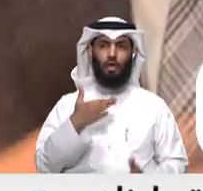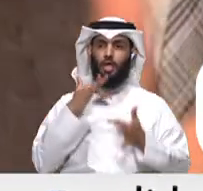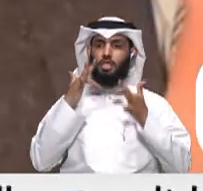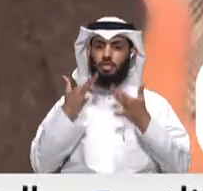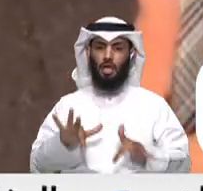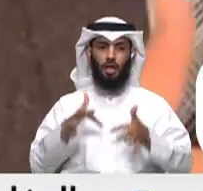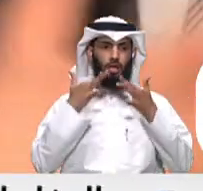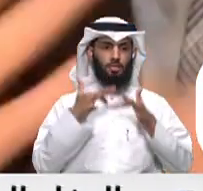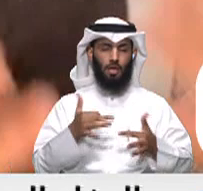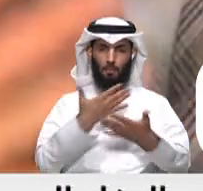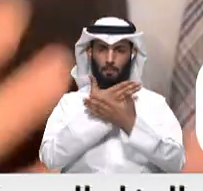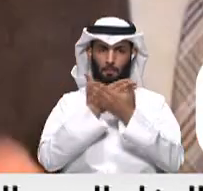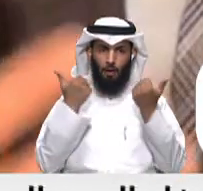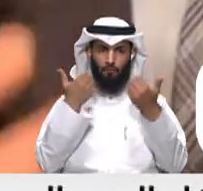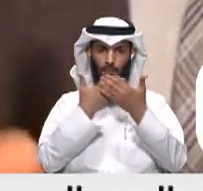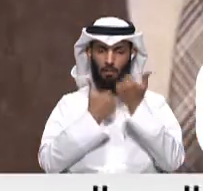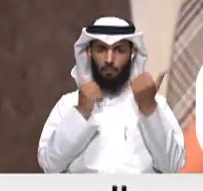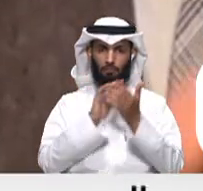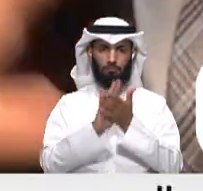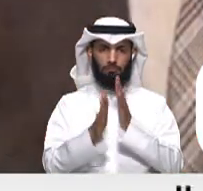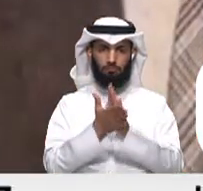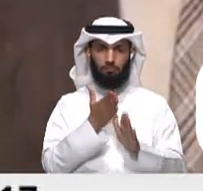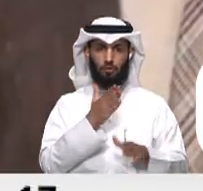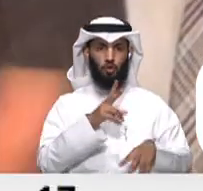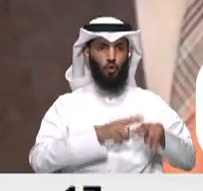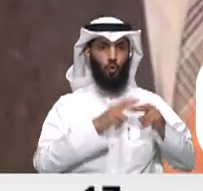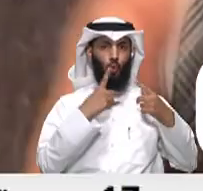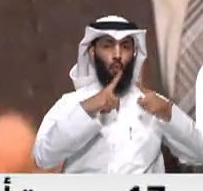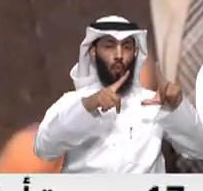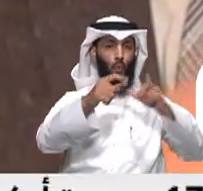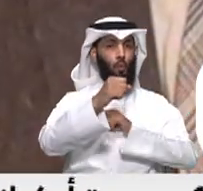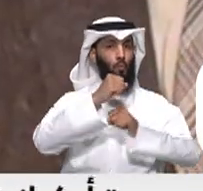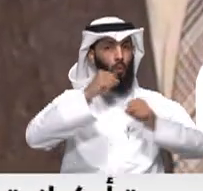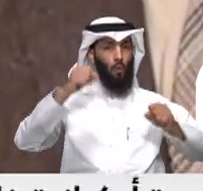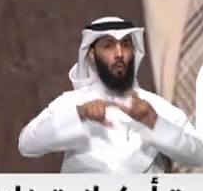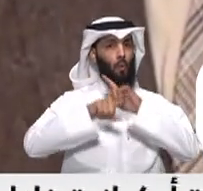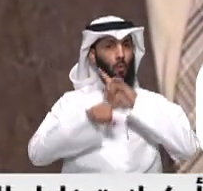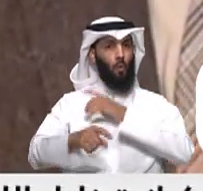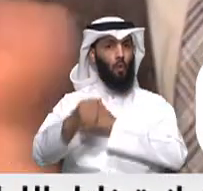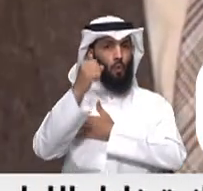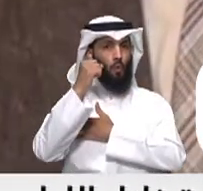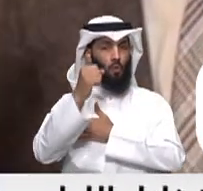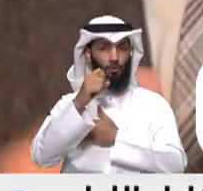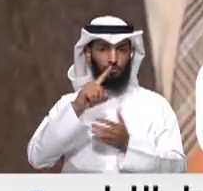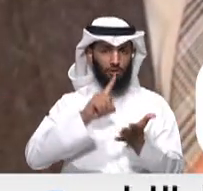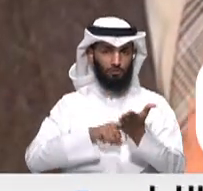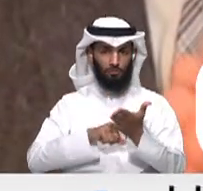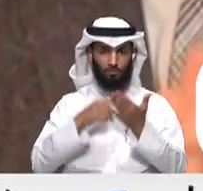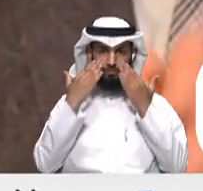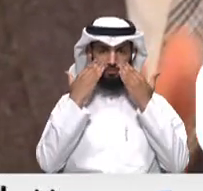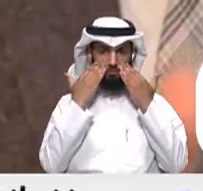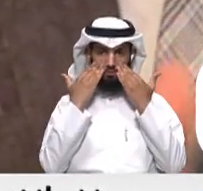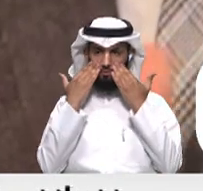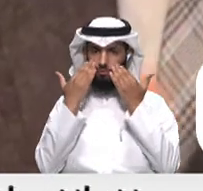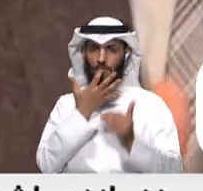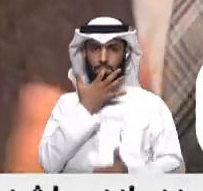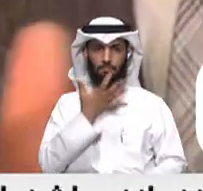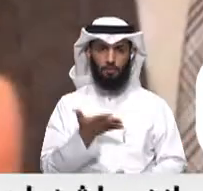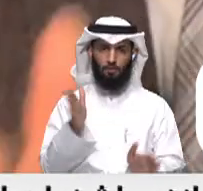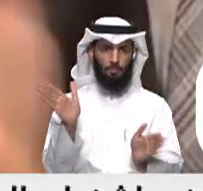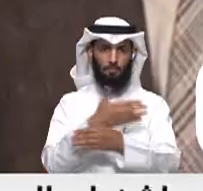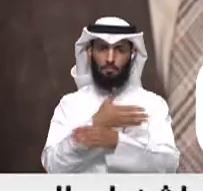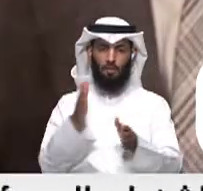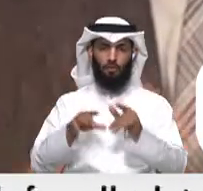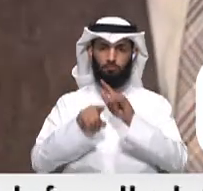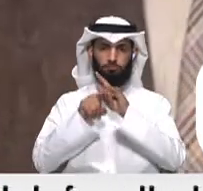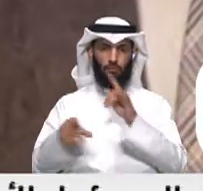ضربة حسب ما يحاول الصهاينة أن يضخموا الموضوع. لذا فيمكن القول بأن الأمر مر وكأنه